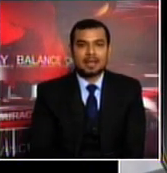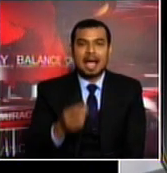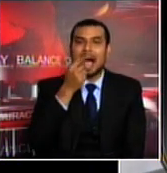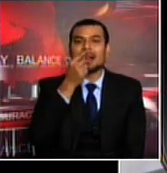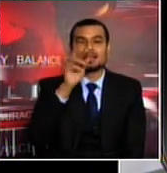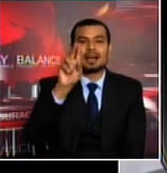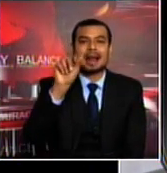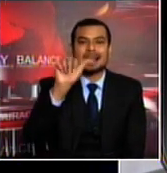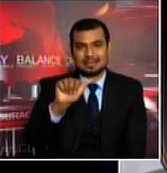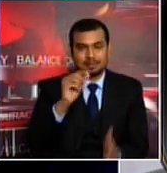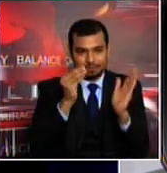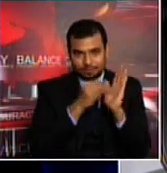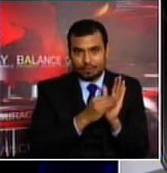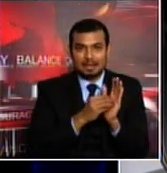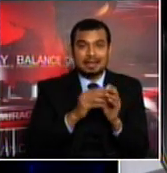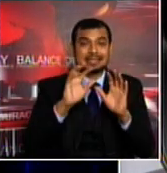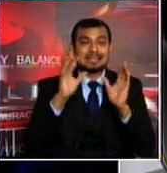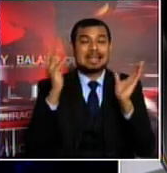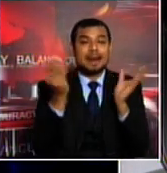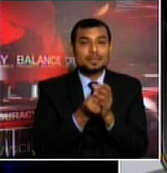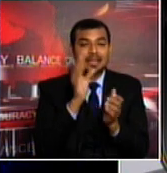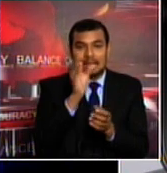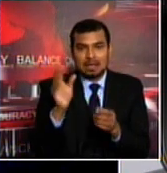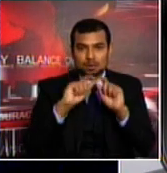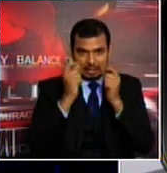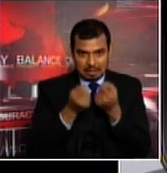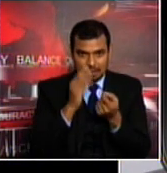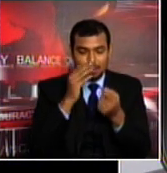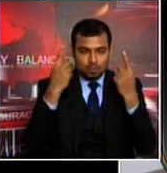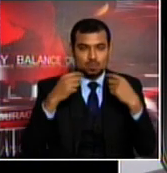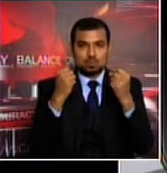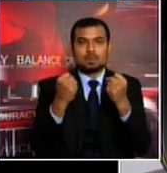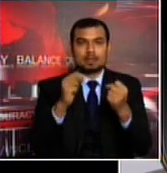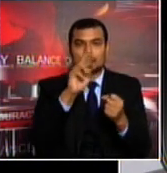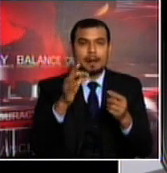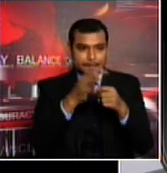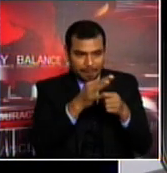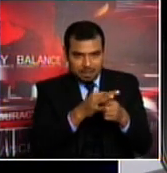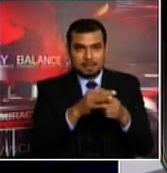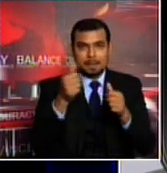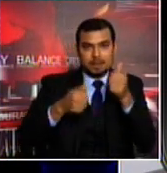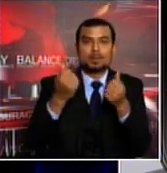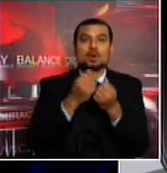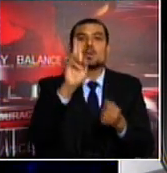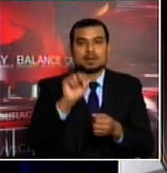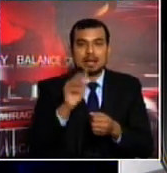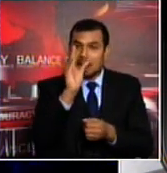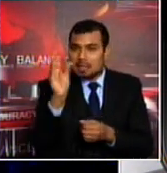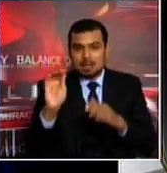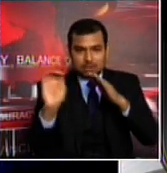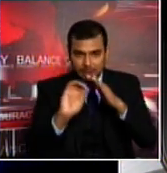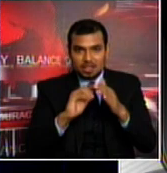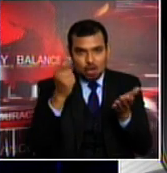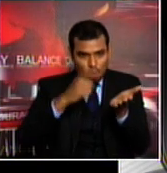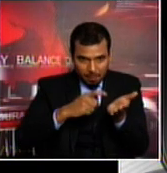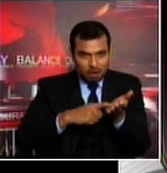आनन्दराज बतास टुटुवालमा लेख्छन्, सार्वजनिक यातायातका क्षेत्रमा स्वस्थ र व्यवस्थित प्रतिस्पर्धा हुनुपर्छ, यातायात समिति